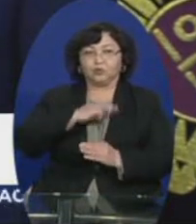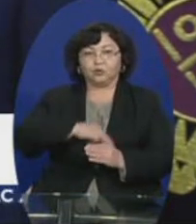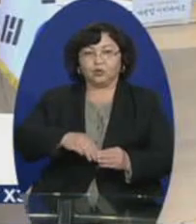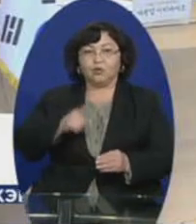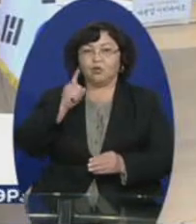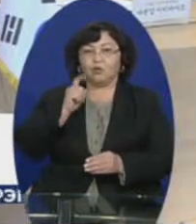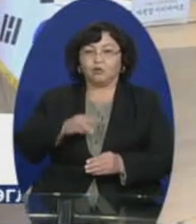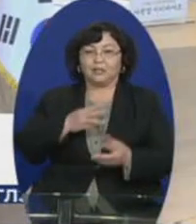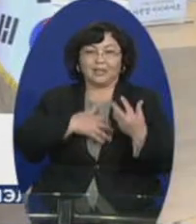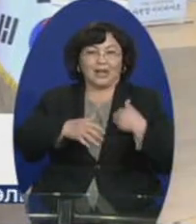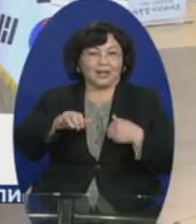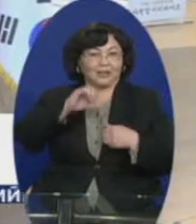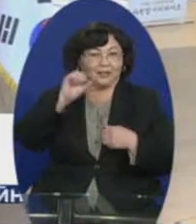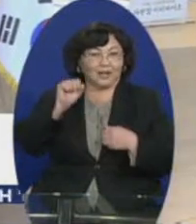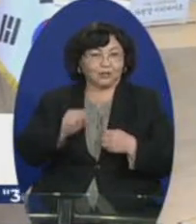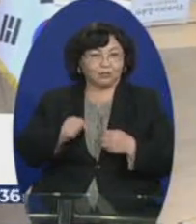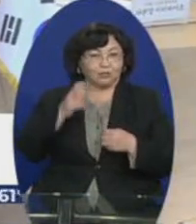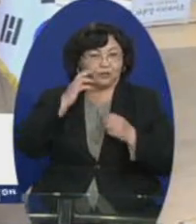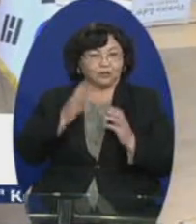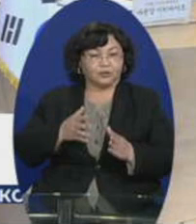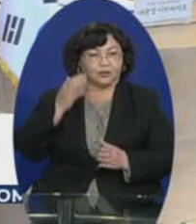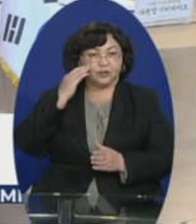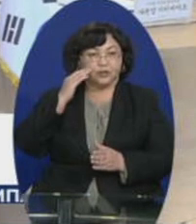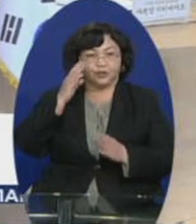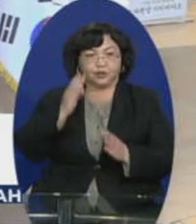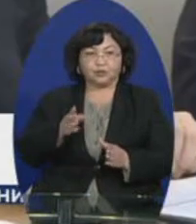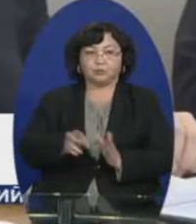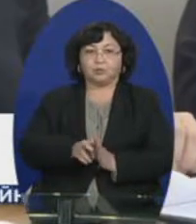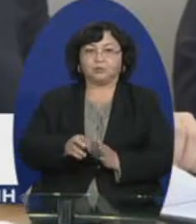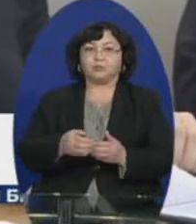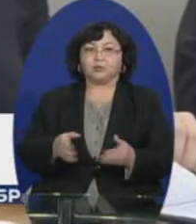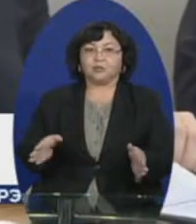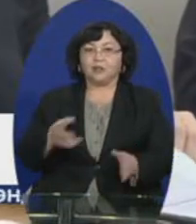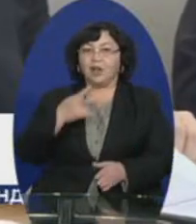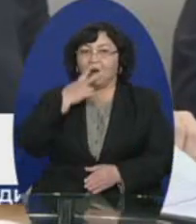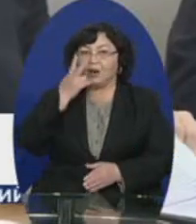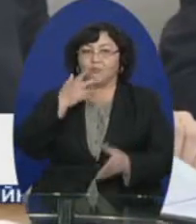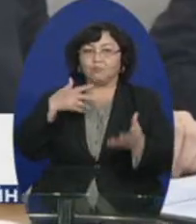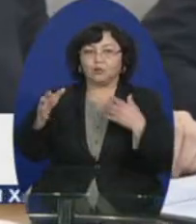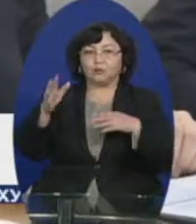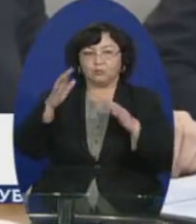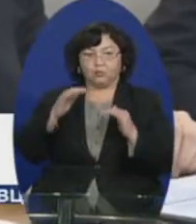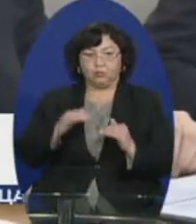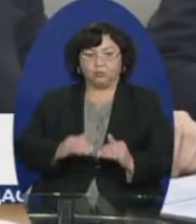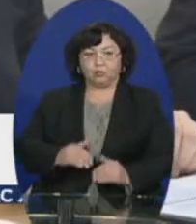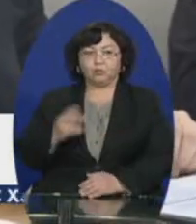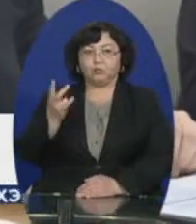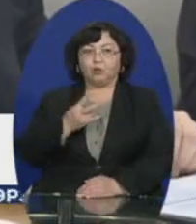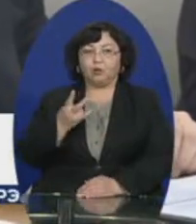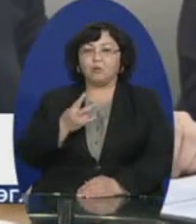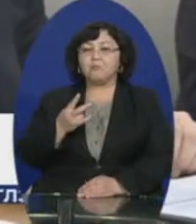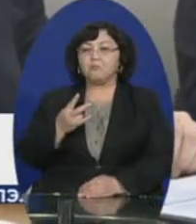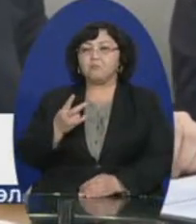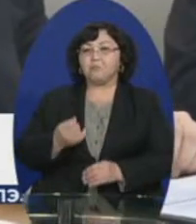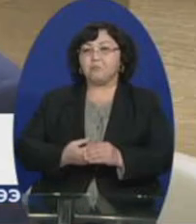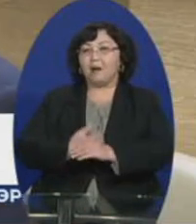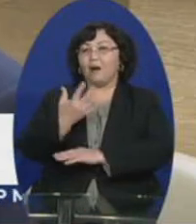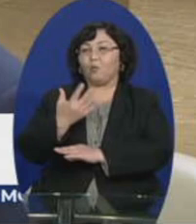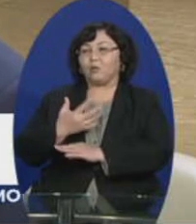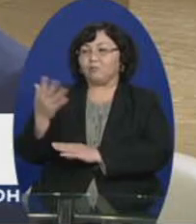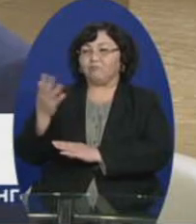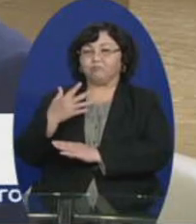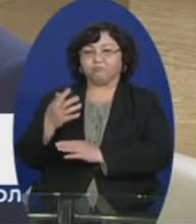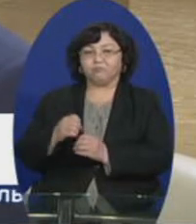хотын тулгунтсан асуудлыг шийдэхэд хамтран ажиллах бүрэн боломж нэгдлээ. Агаар орчны бохирдлыг бууруулах, ногоон байгууламжийг нэмэгдүүлэх,